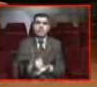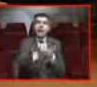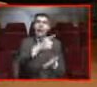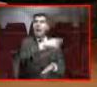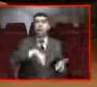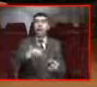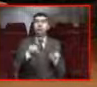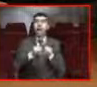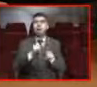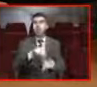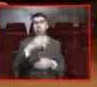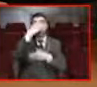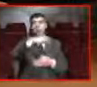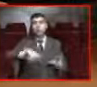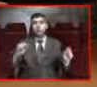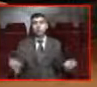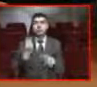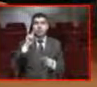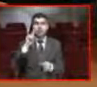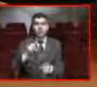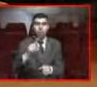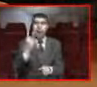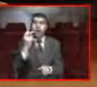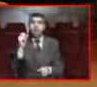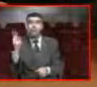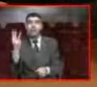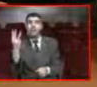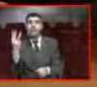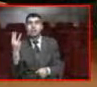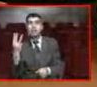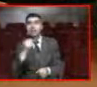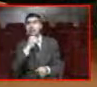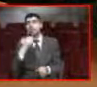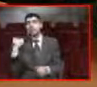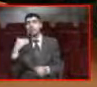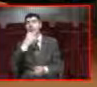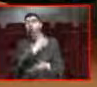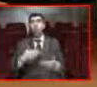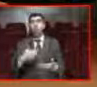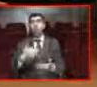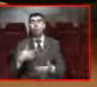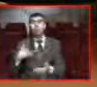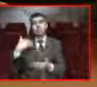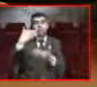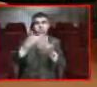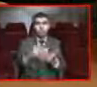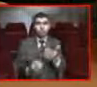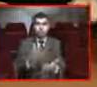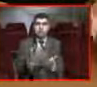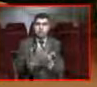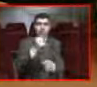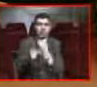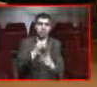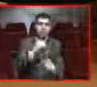إذا هذا واقع 11 سنة منذ 2003 هادشي ما تمسش. الحكومة اليوم جات كتقول بأنها ملتزمة أن تراجع الوضع في إطار